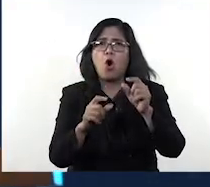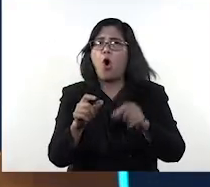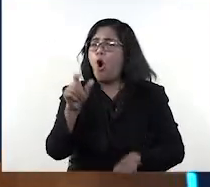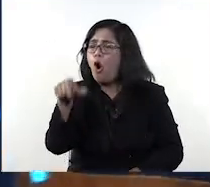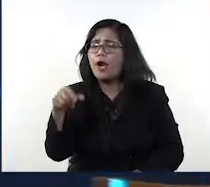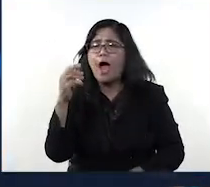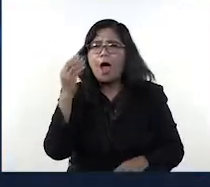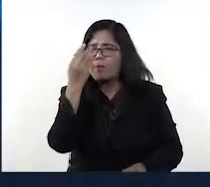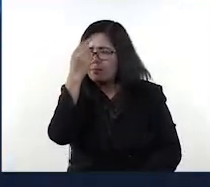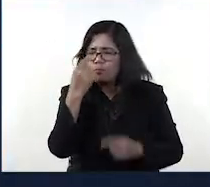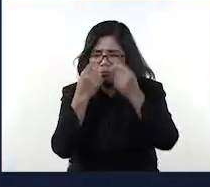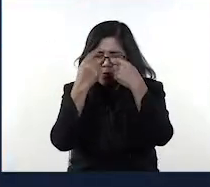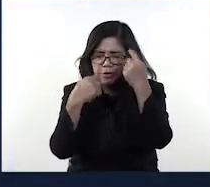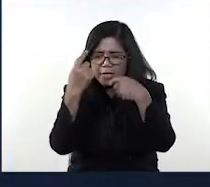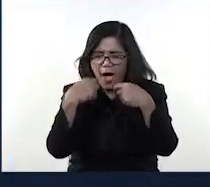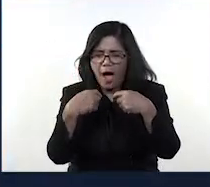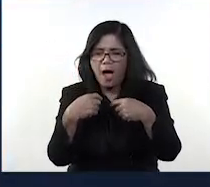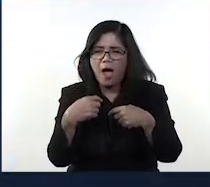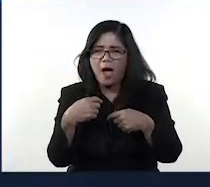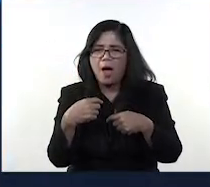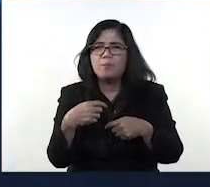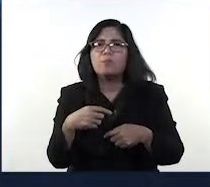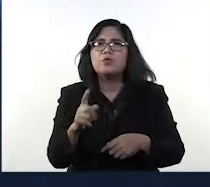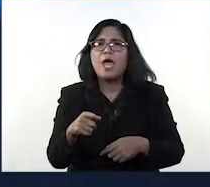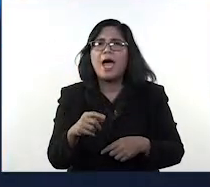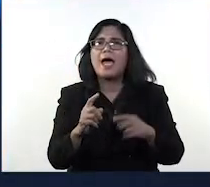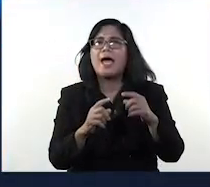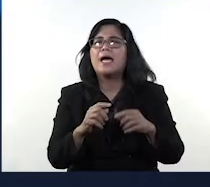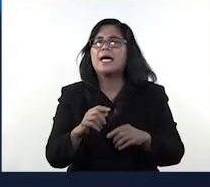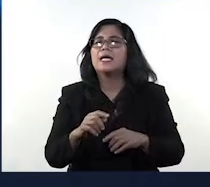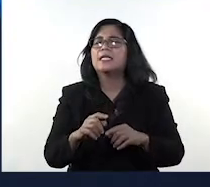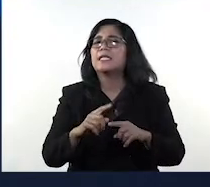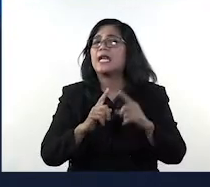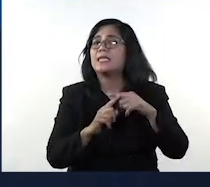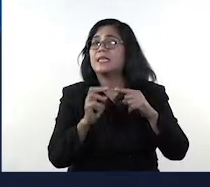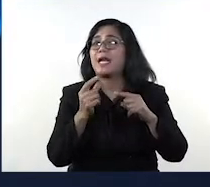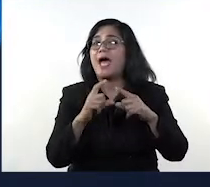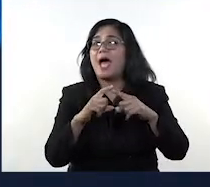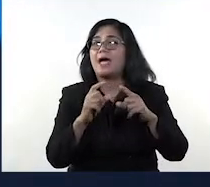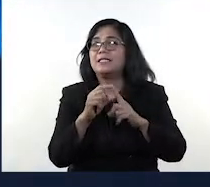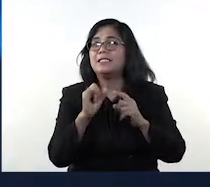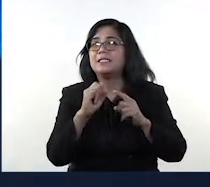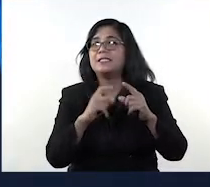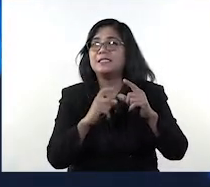yo yo akan membuat dia Selamat kalau dia mau nyebrang jalan atau berbuat apapun orang tolong dia kalau dia botak